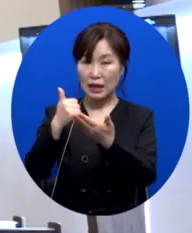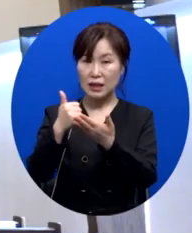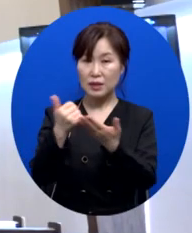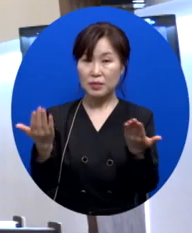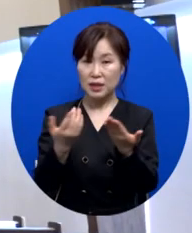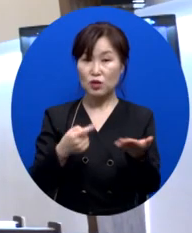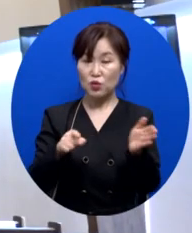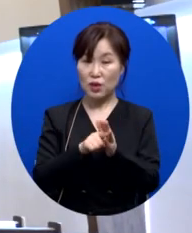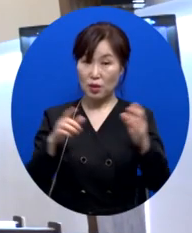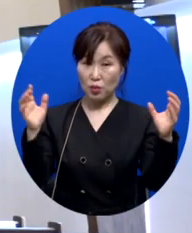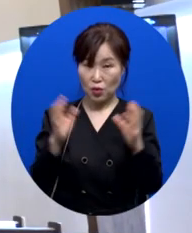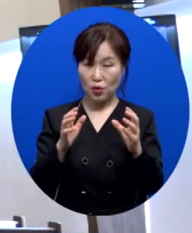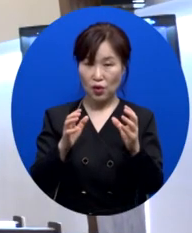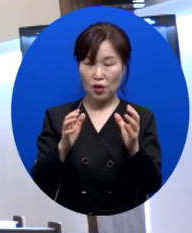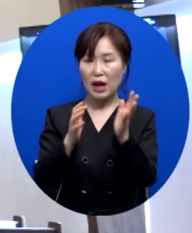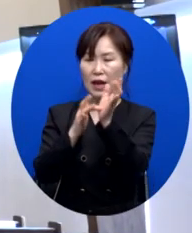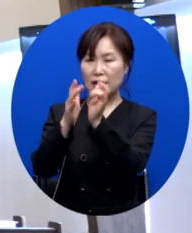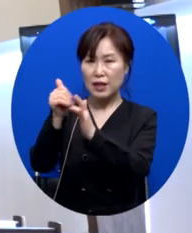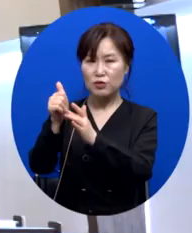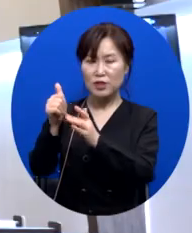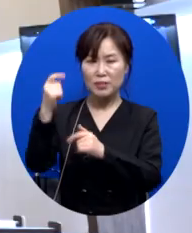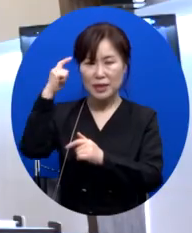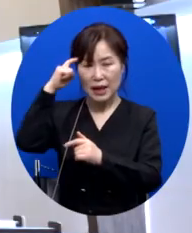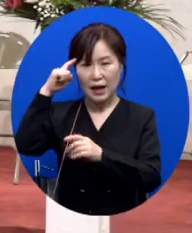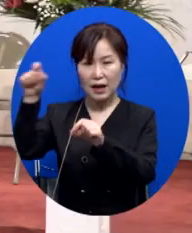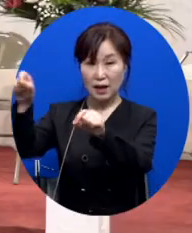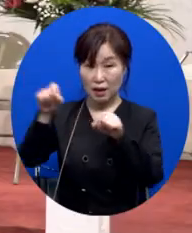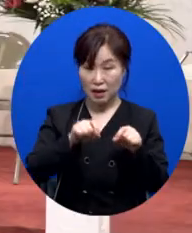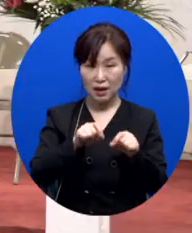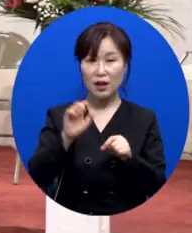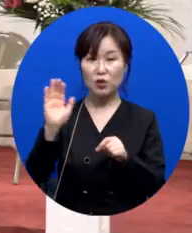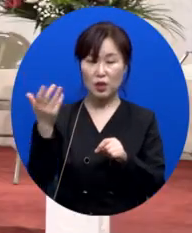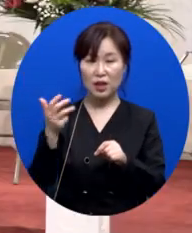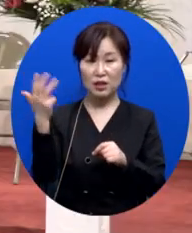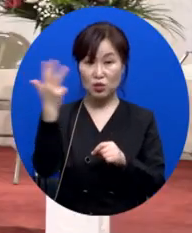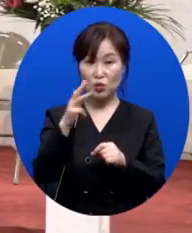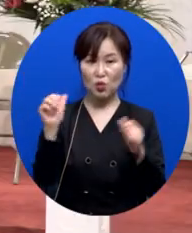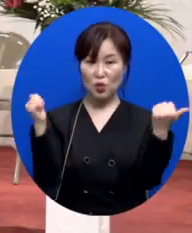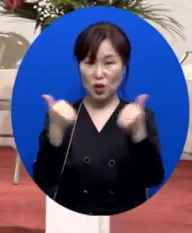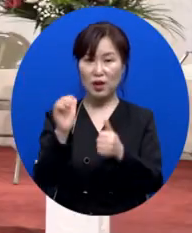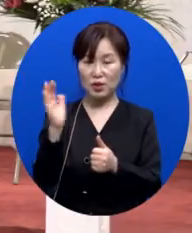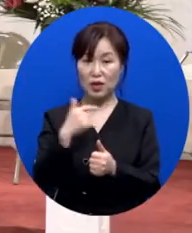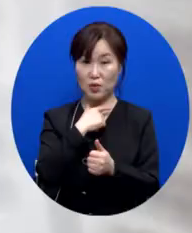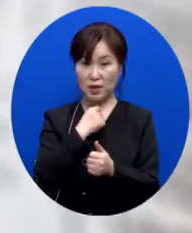따며 예수님의 생각을 고민하는 총회가 되기를 바란다 고 취임사를 전했습니다